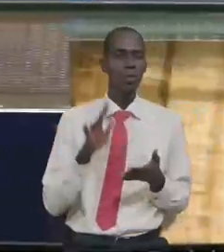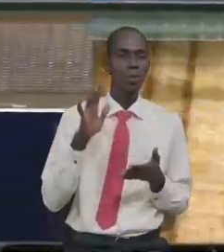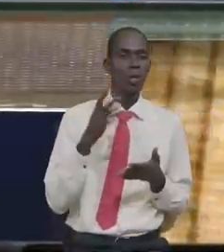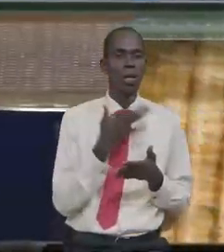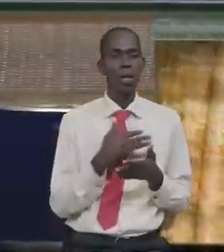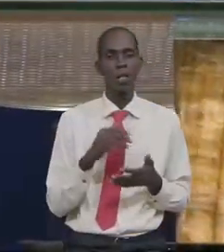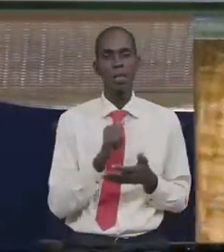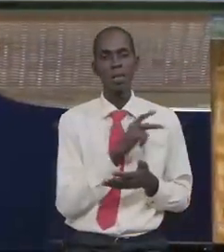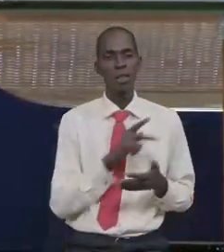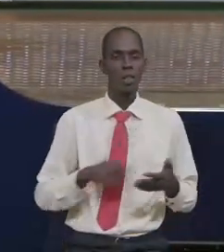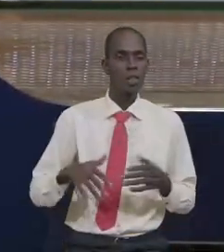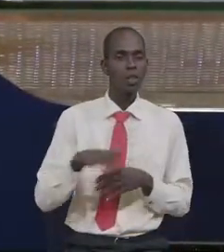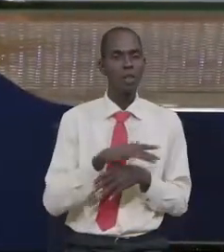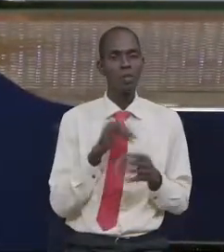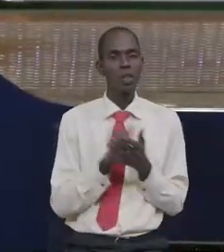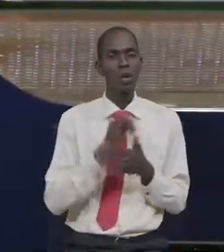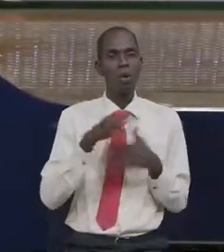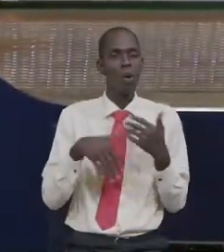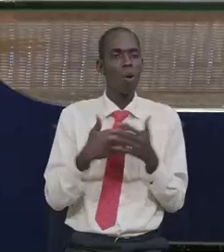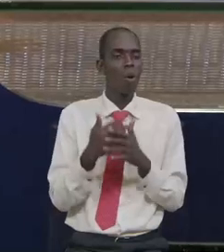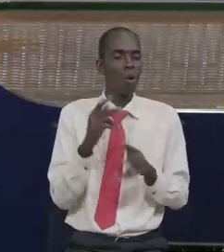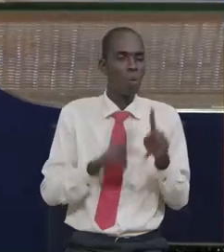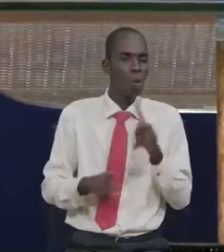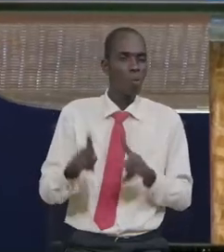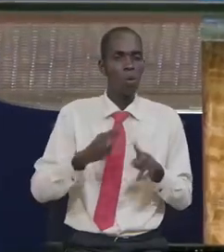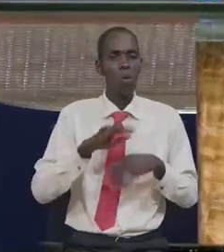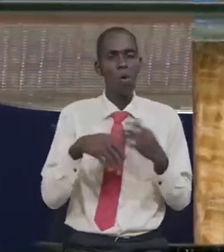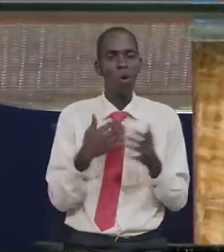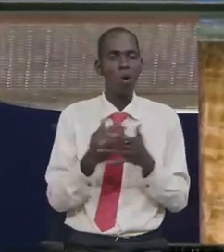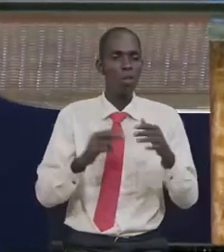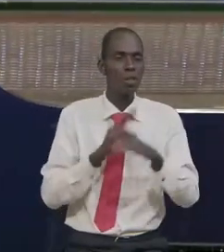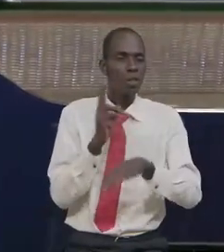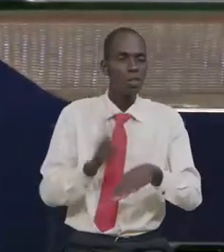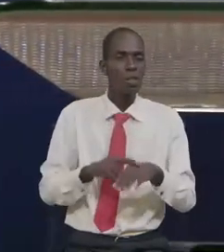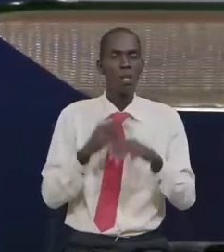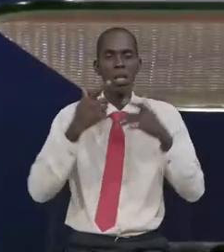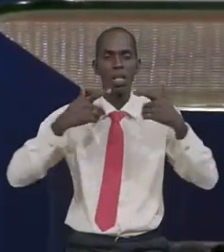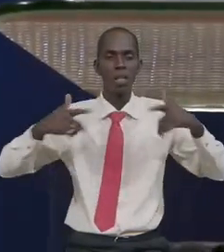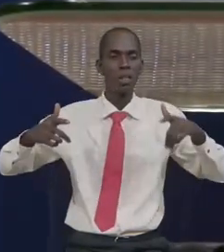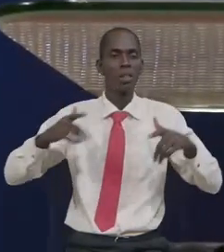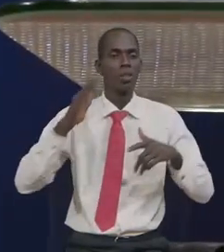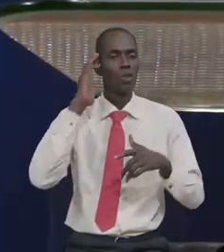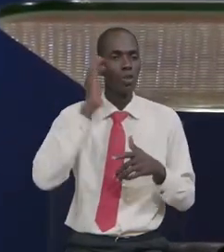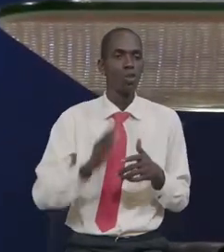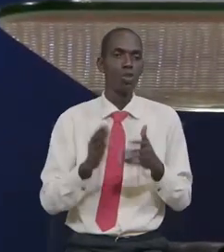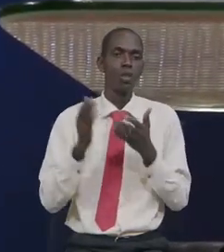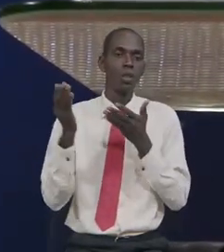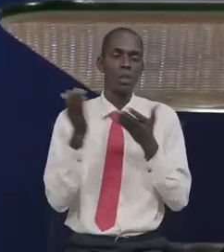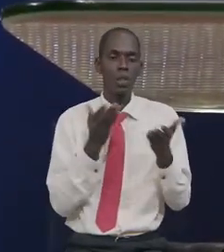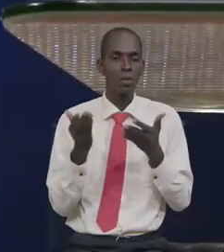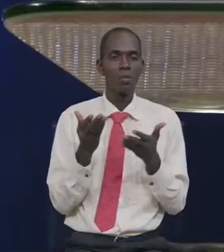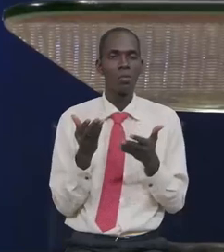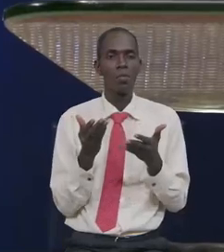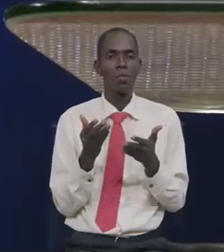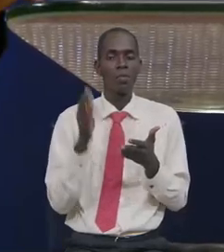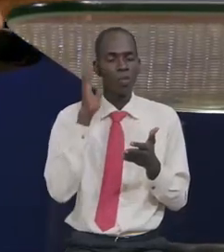le règne, et tous les peuples, les nations et les hommes de toute langue le